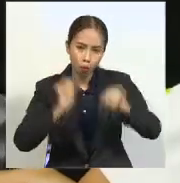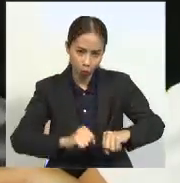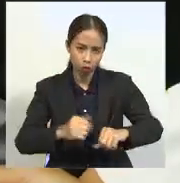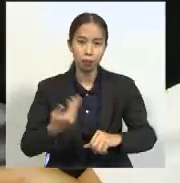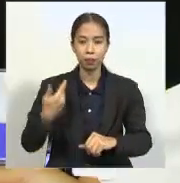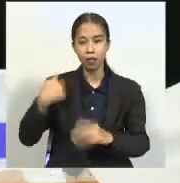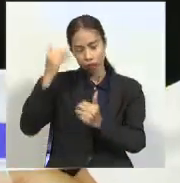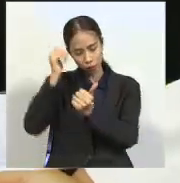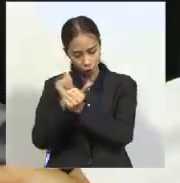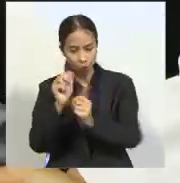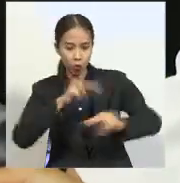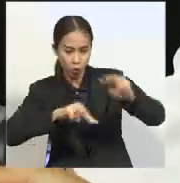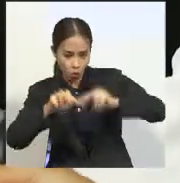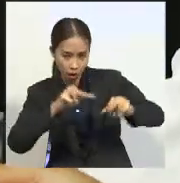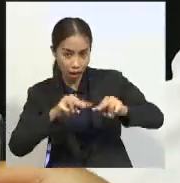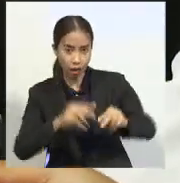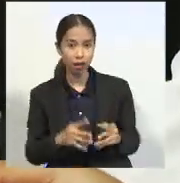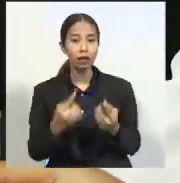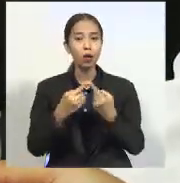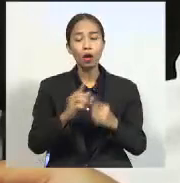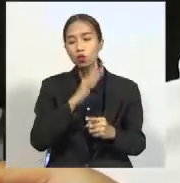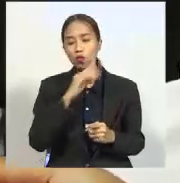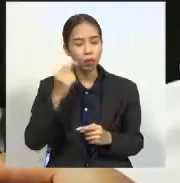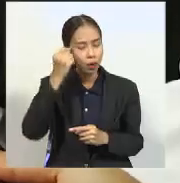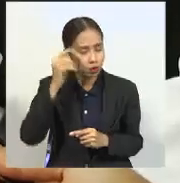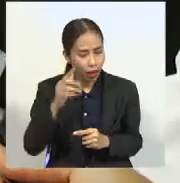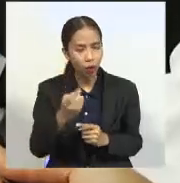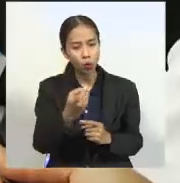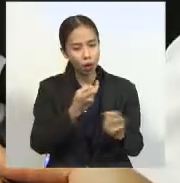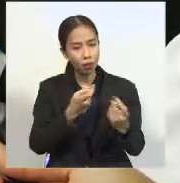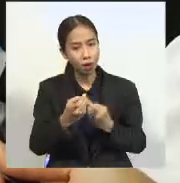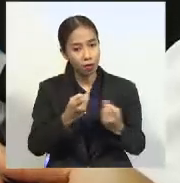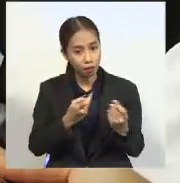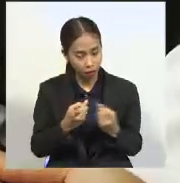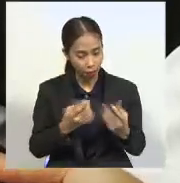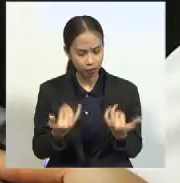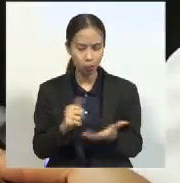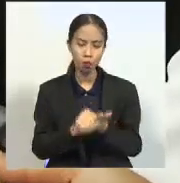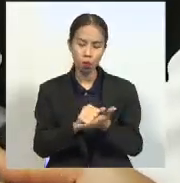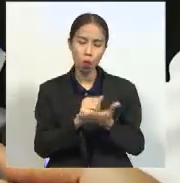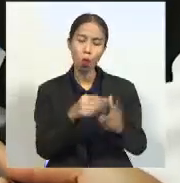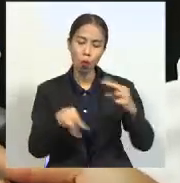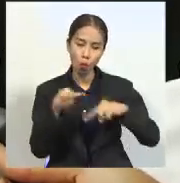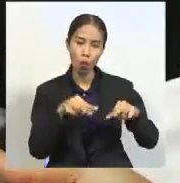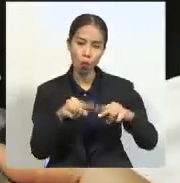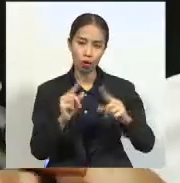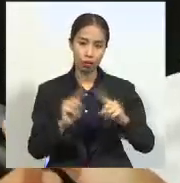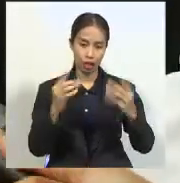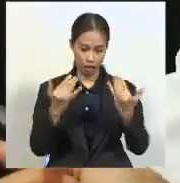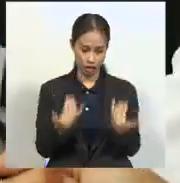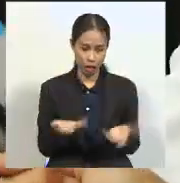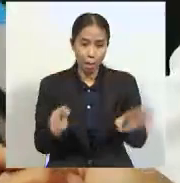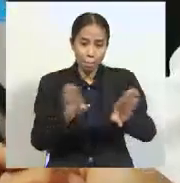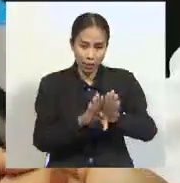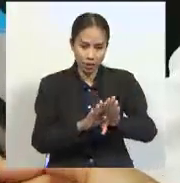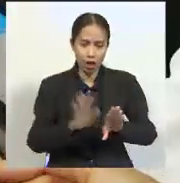ำนวยความสะดวกให้ไม่เข้าใจอะไรตรงไหนก็ถามนะครับแล้วเจ้าหน้าที่จะอำนวยความสะดวกให้การปิดพื้นที่นี้เพื่อไม่ให้มีคนเ